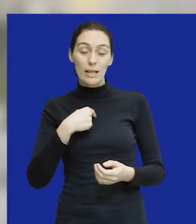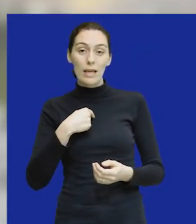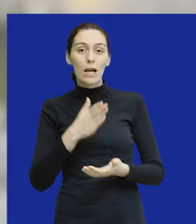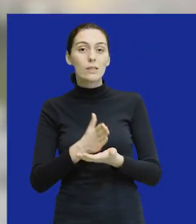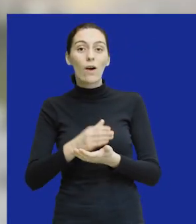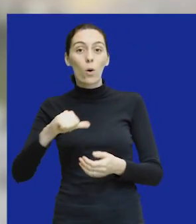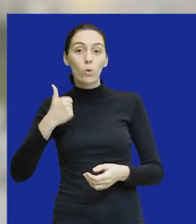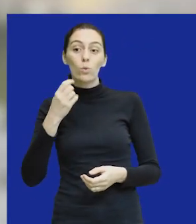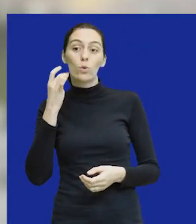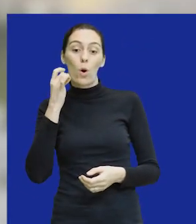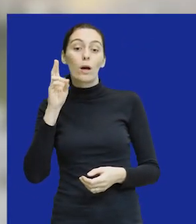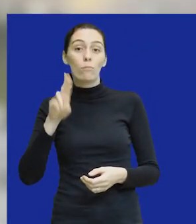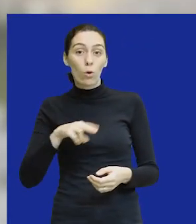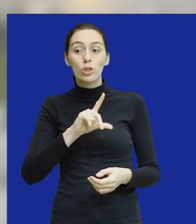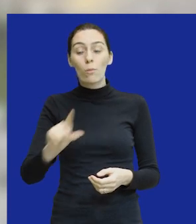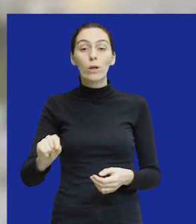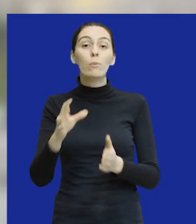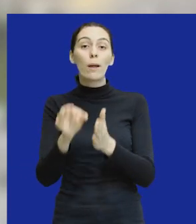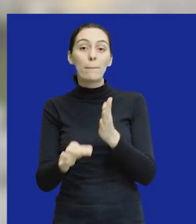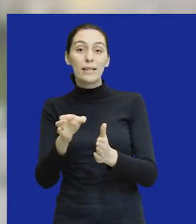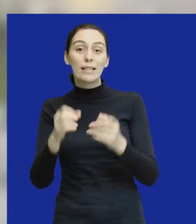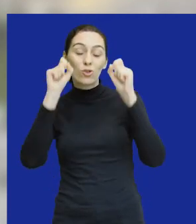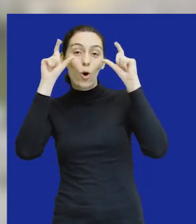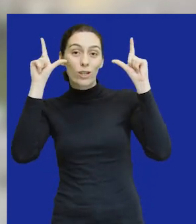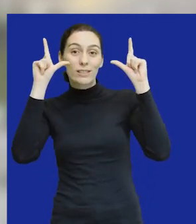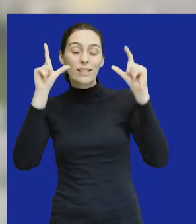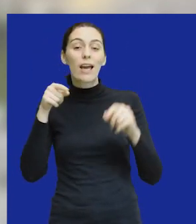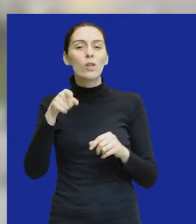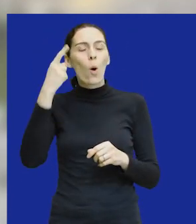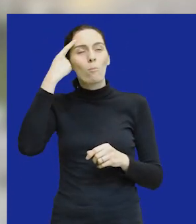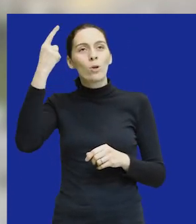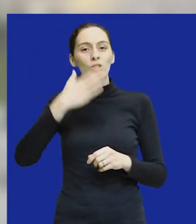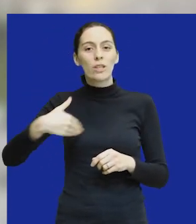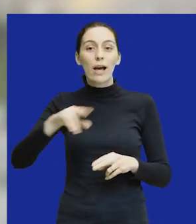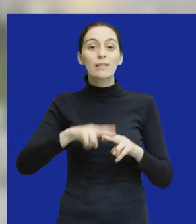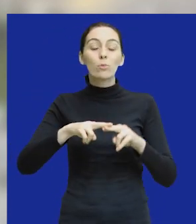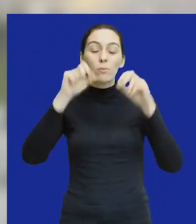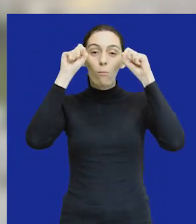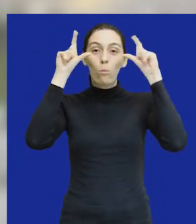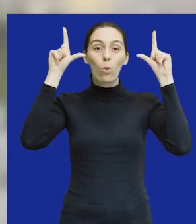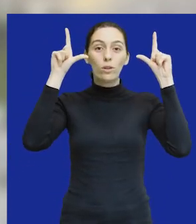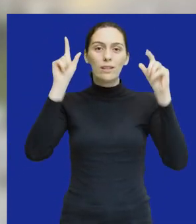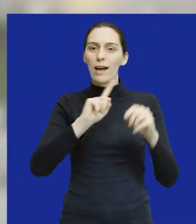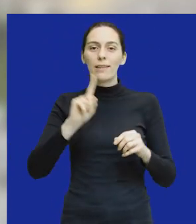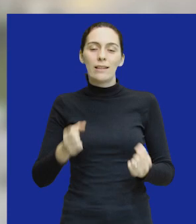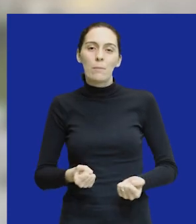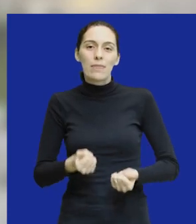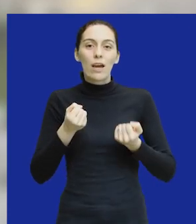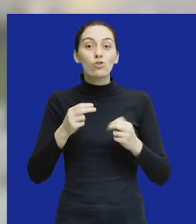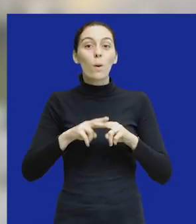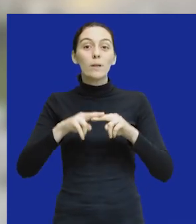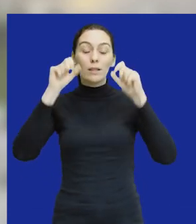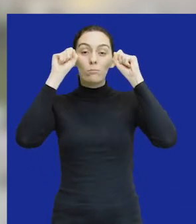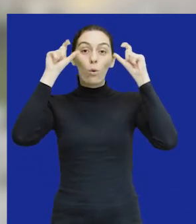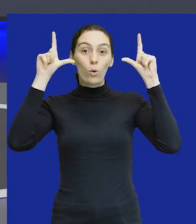jutro, kada možemo, idemo na mise zornice, koje nas, evo, baš podsjećaju da budemo budni, da nam ne bude teško